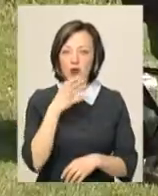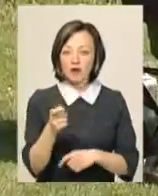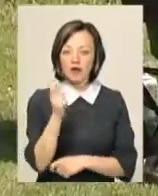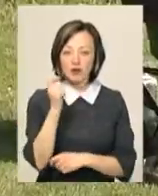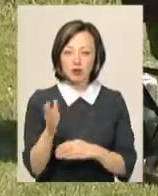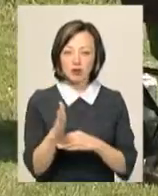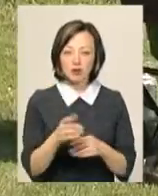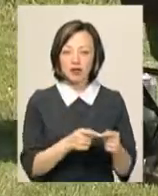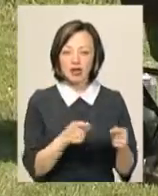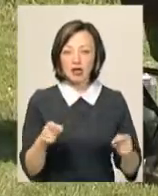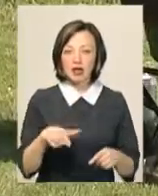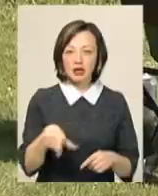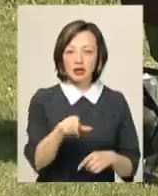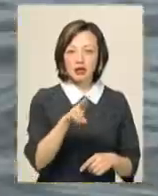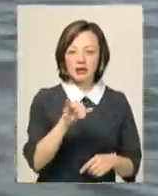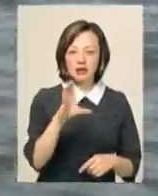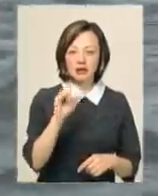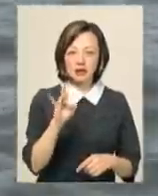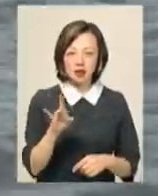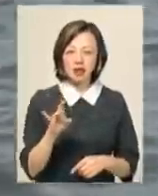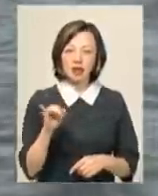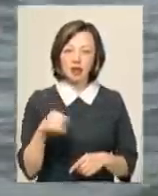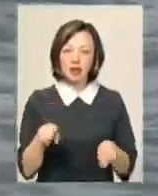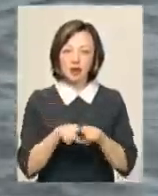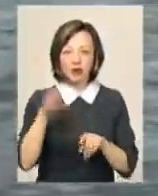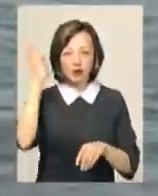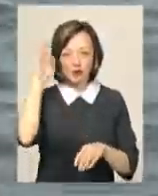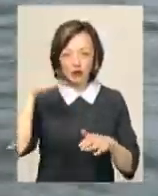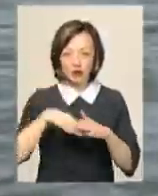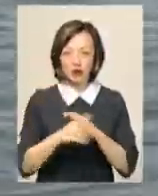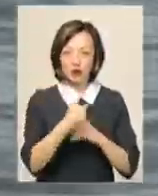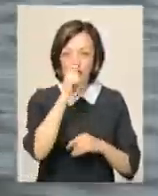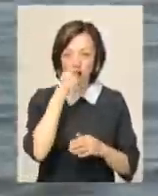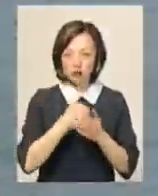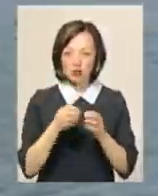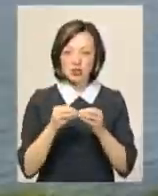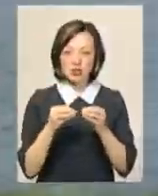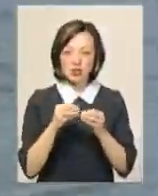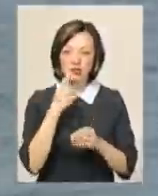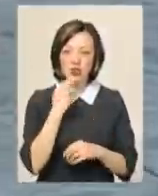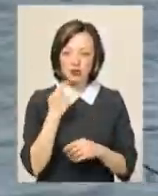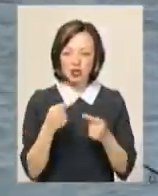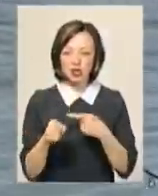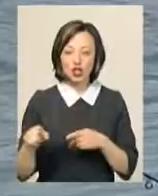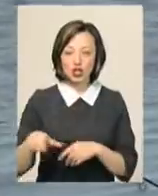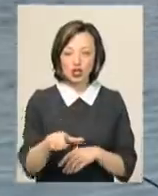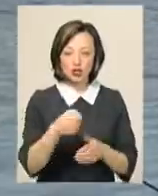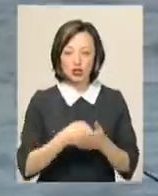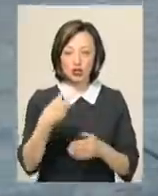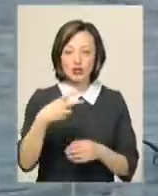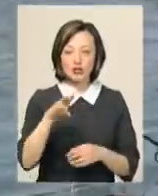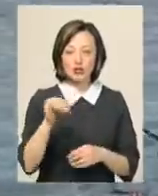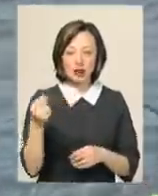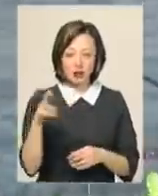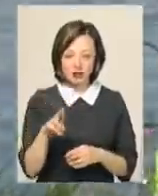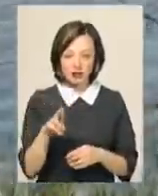вилов діятиме на Дністрі і усіх його притоках, а також на водосховищах з 1 квітня по 10 червня. На інших річках – до 20 травня,